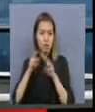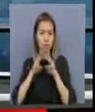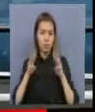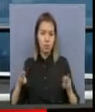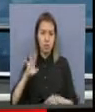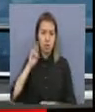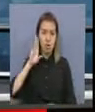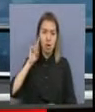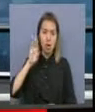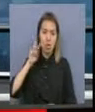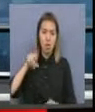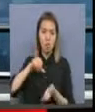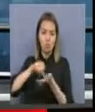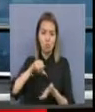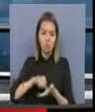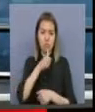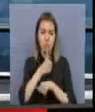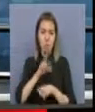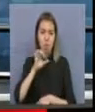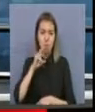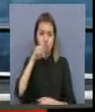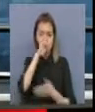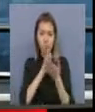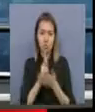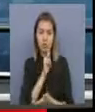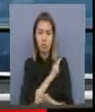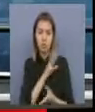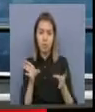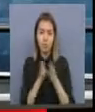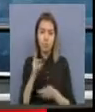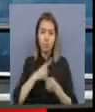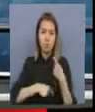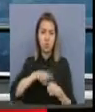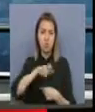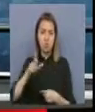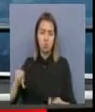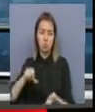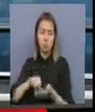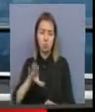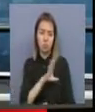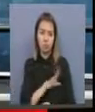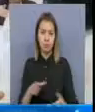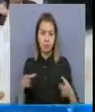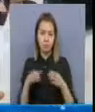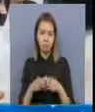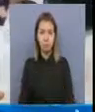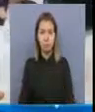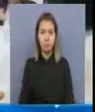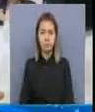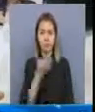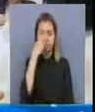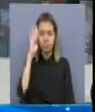мәжілісінің депутаты Майра Айсина, депутаттық корпус мемлекеттік қызметшілер мен бизнес саласының өкілдері қатысты. Бүгінде